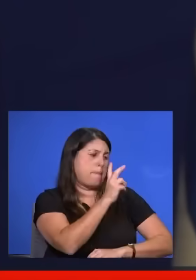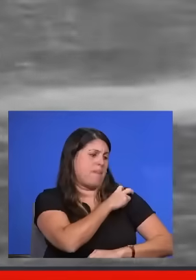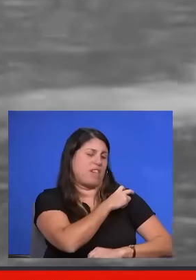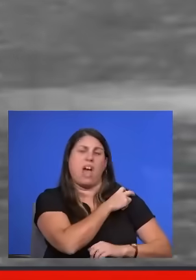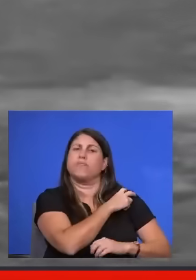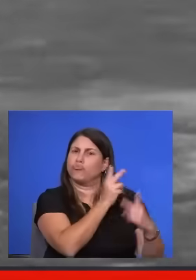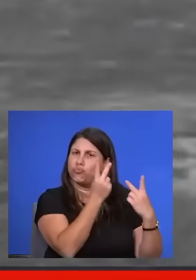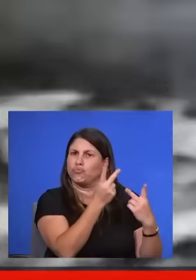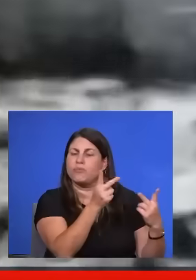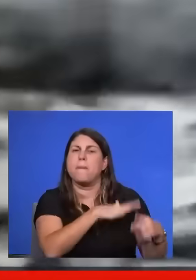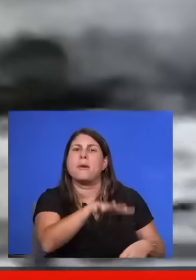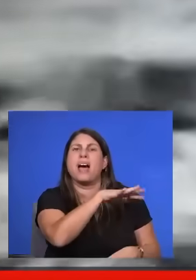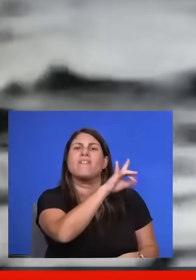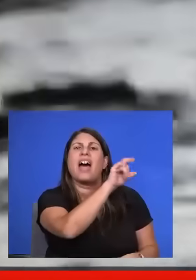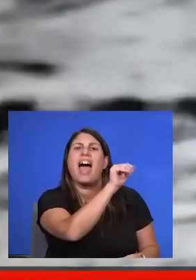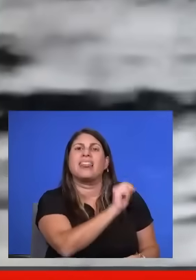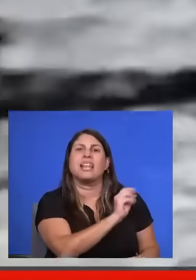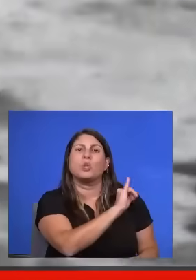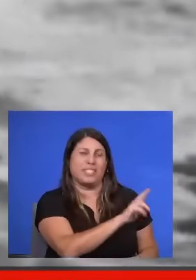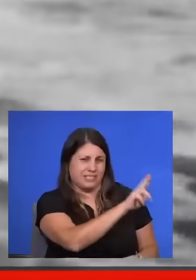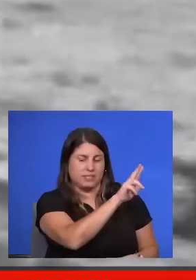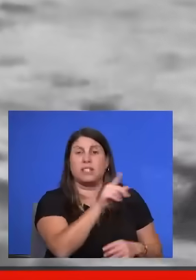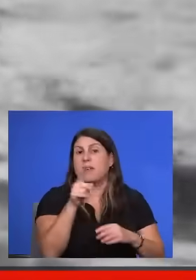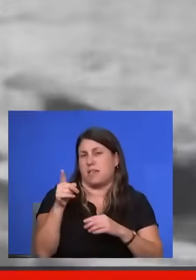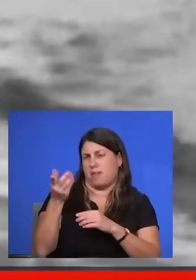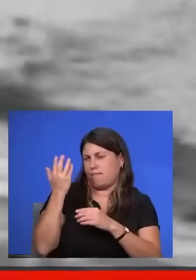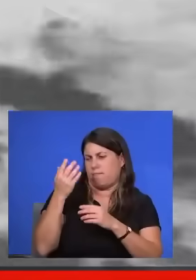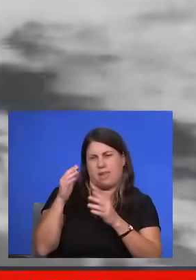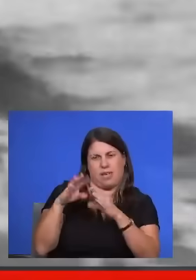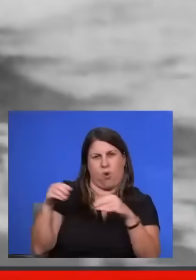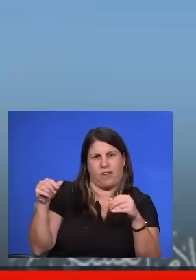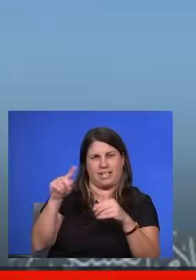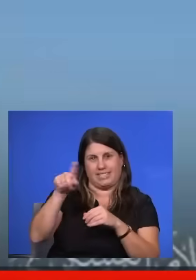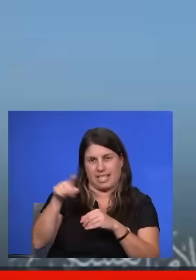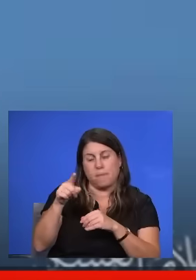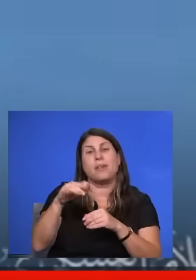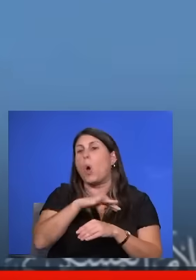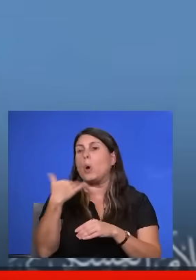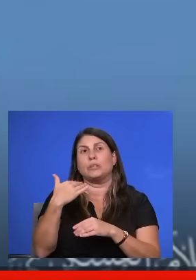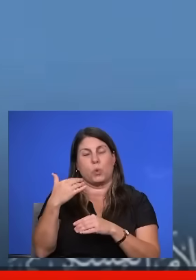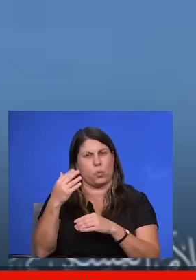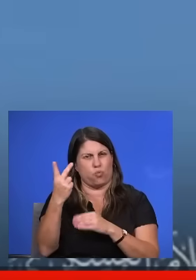יונס. מול חופי זיקים חוסלו אמש שני מחבלים שניסו לחדור לישראל דרך הים.